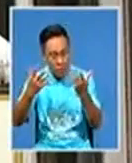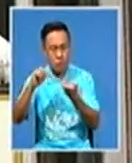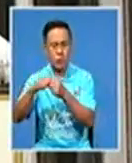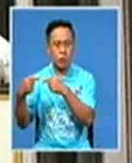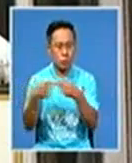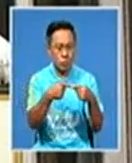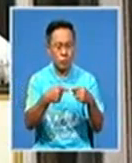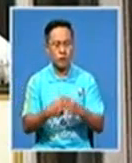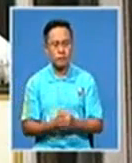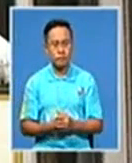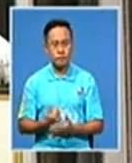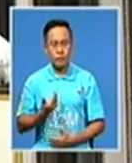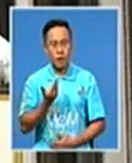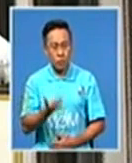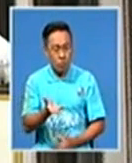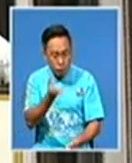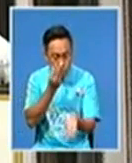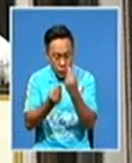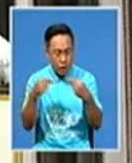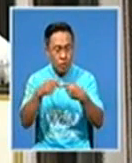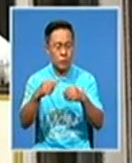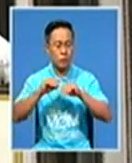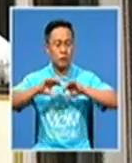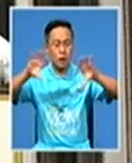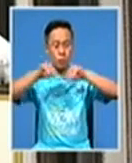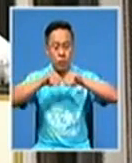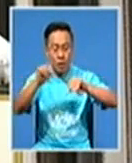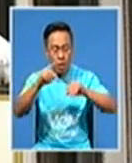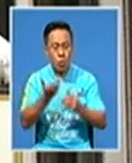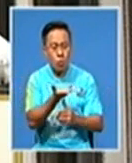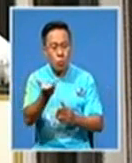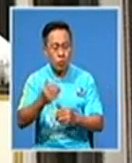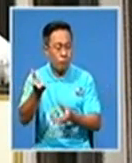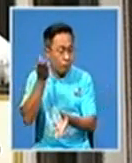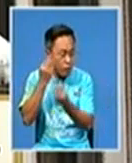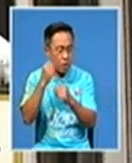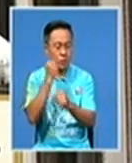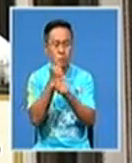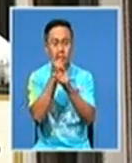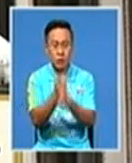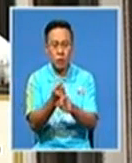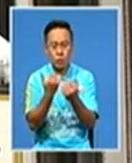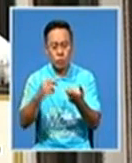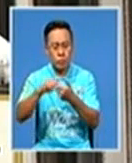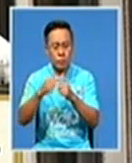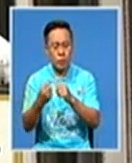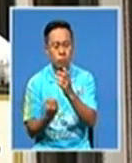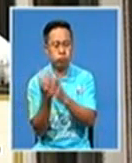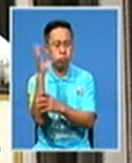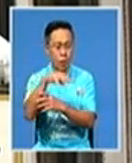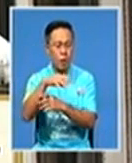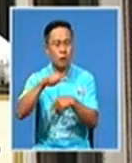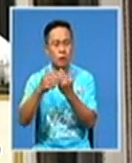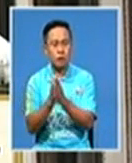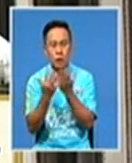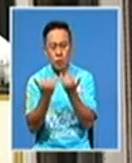ครับก็ขอให้ฟังแล้วก็ปฏิบัติตามคำแนะนำของราชการนะครับผู้ที่เสียหายต่างๆก็เรากำลังหาทางพิจารณาดูแลนะครับสัปดาห์หน้าคงชัดเจนขึ้นน